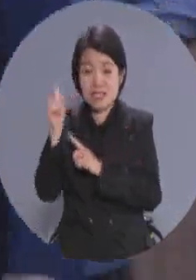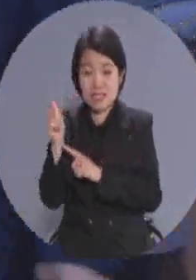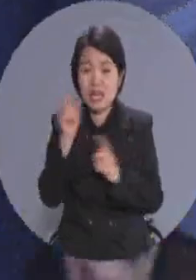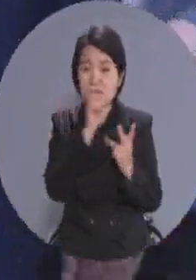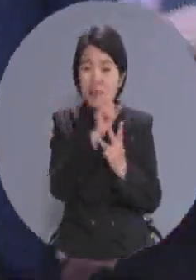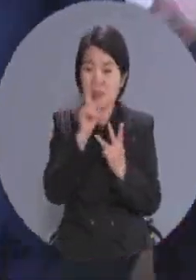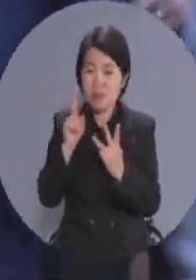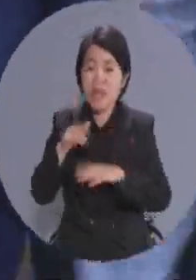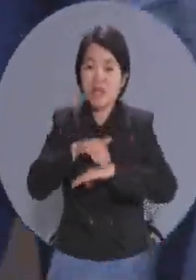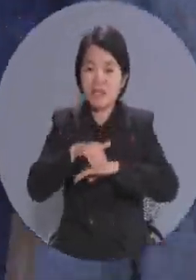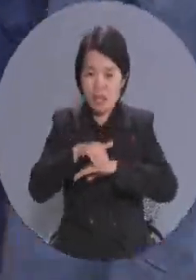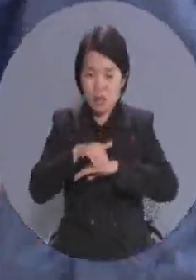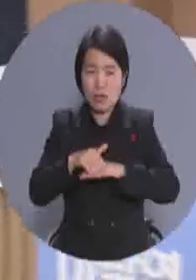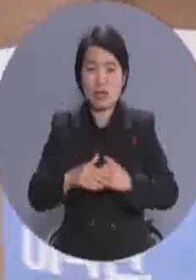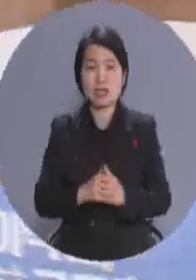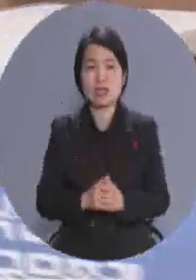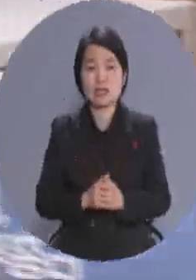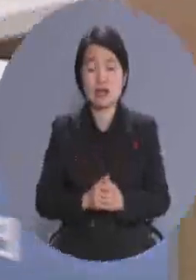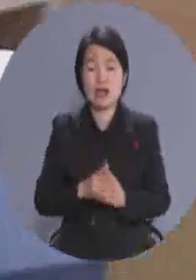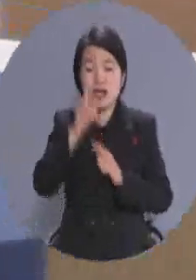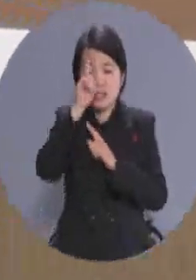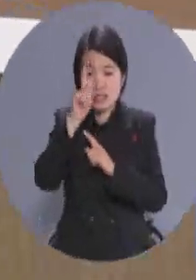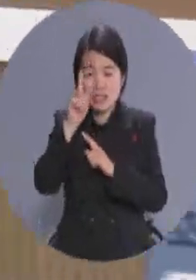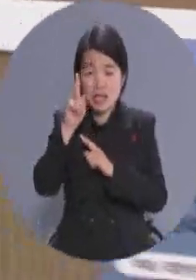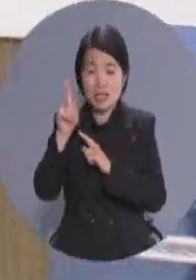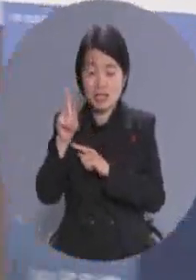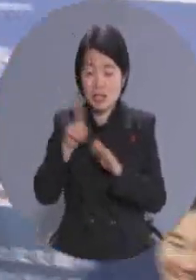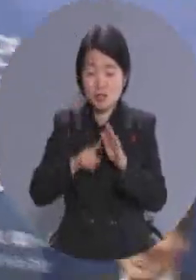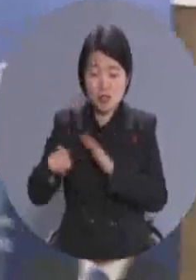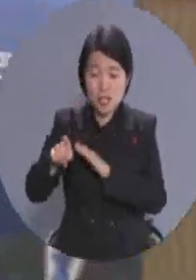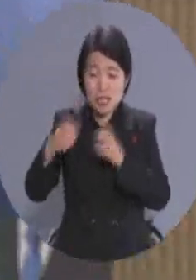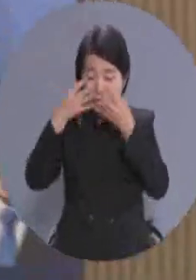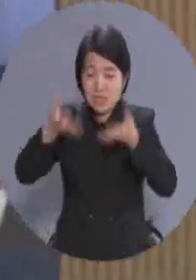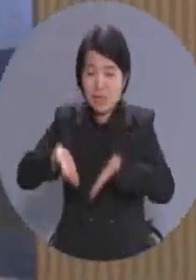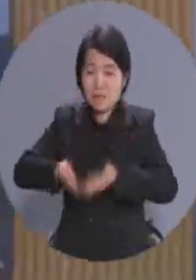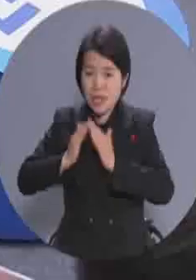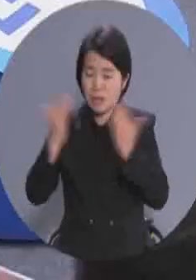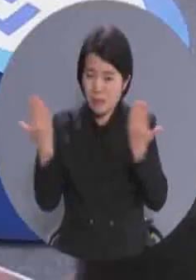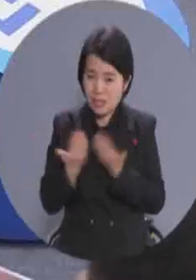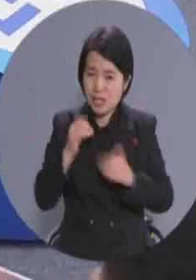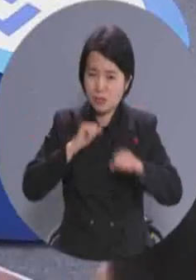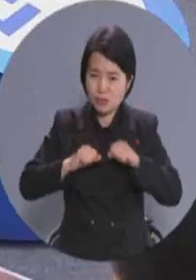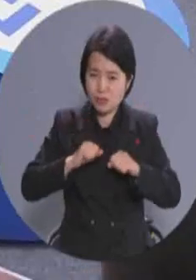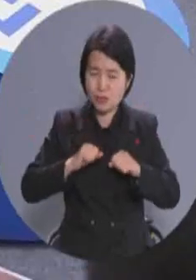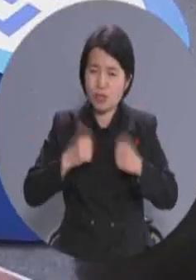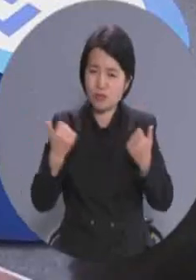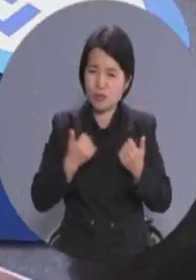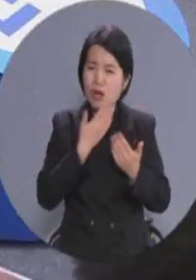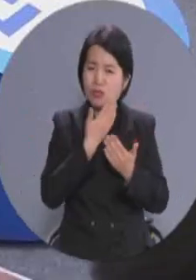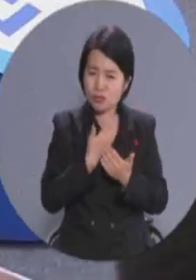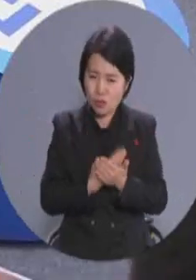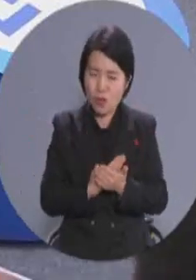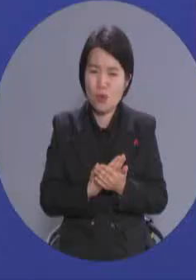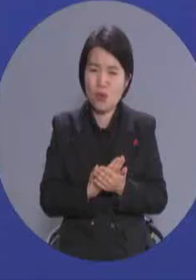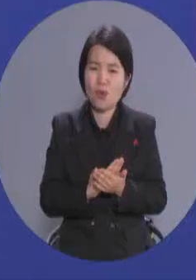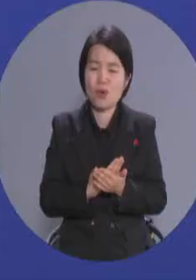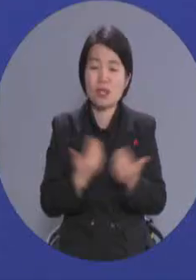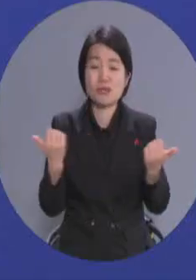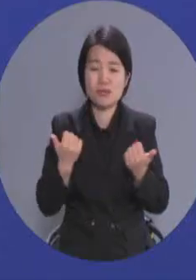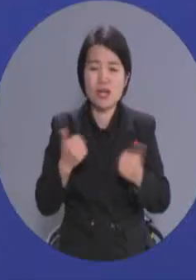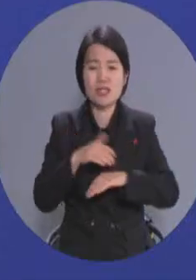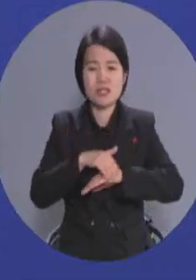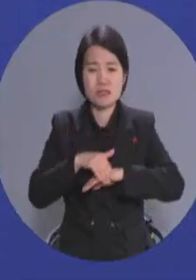회동을 가질 예정인 가운데 이낙연 신당 추진을 둘러싼 대응방안이 핵심 의제로 다뤄질 것으로 보입니다